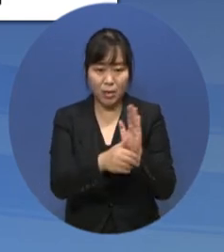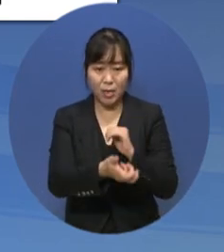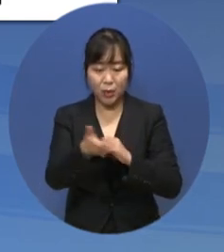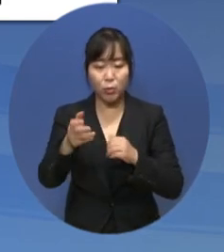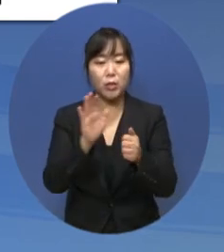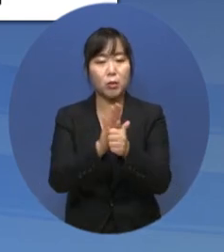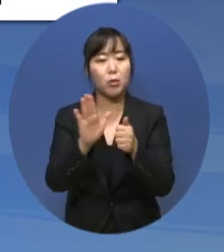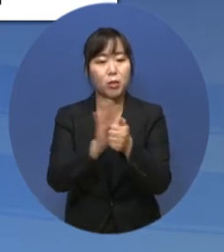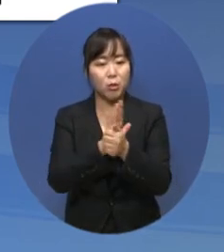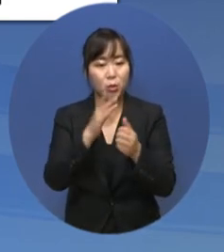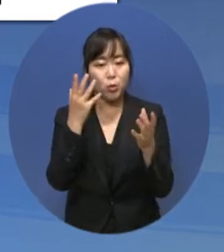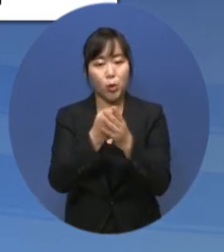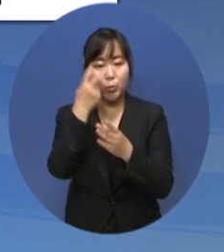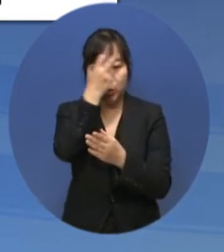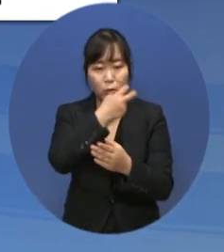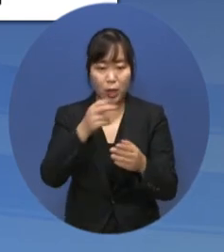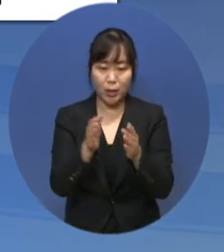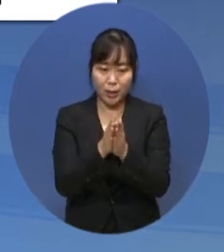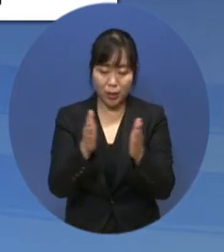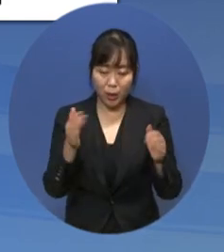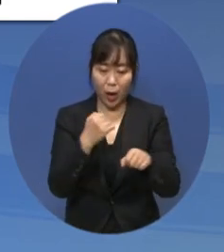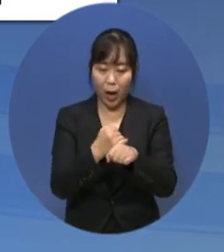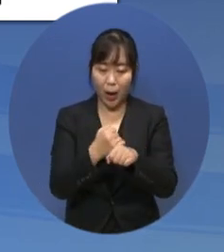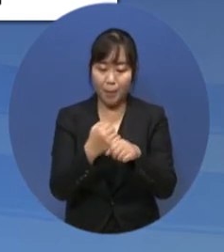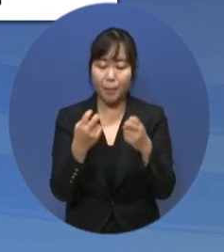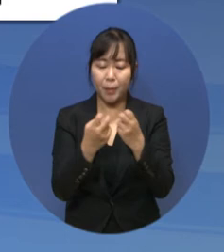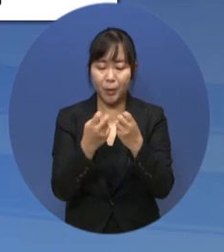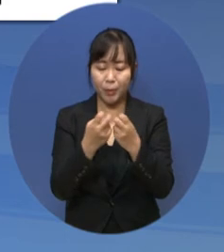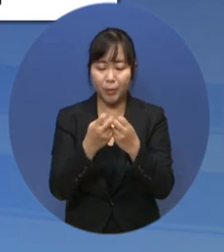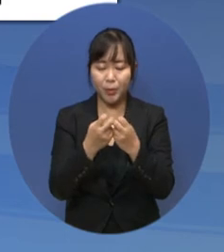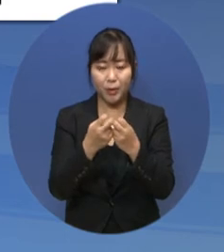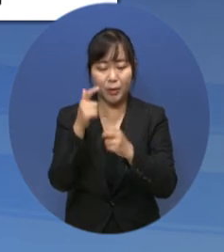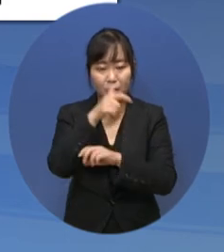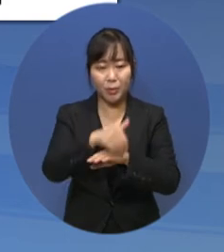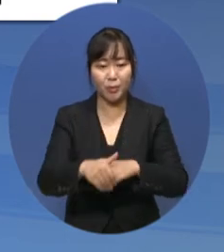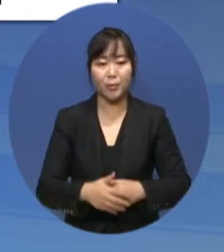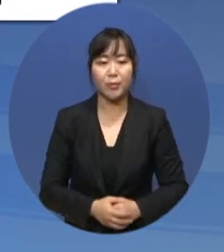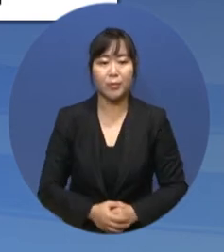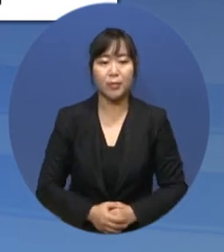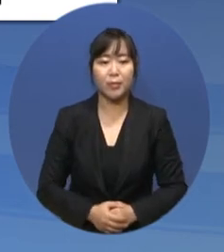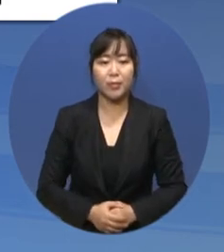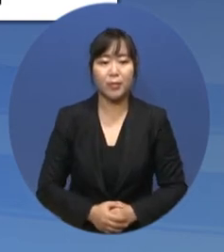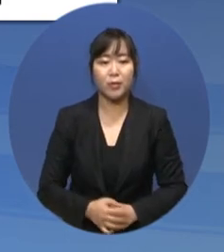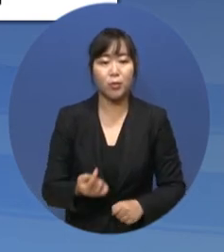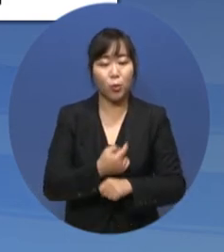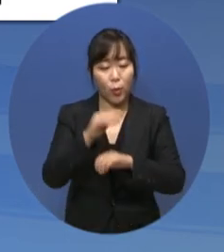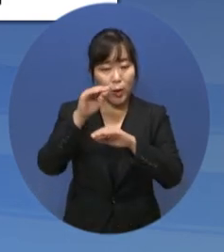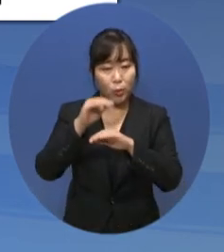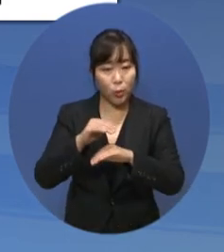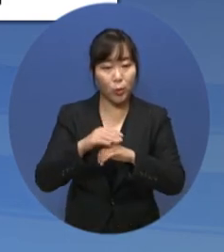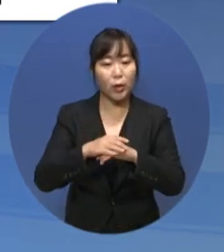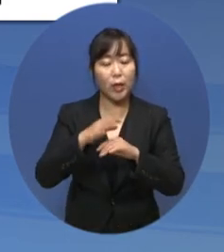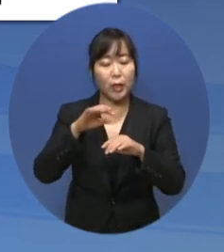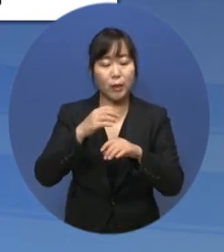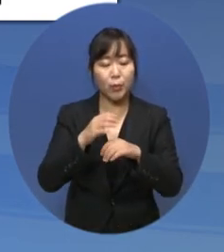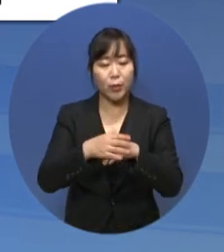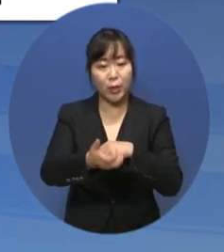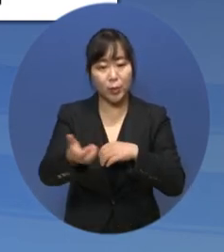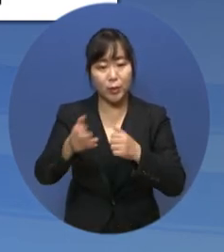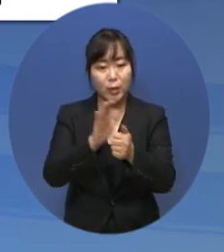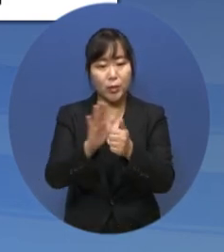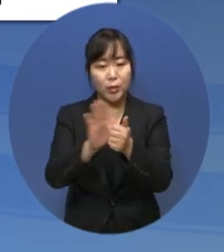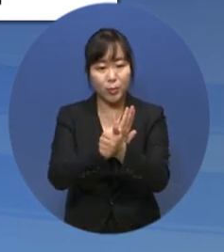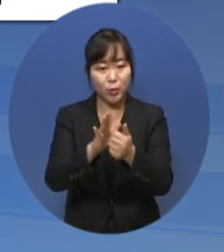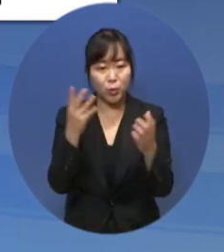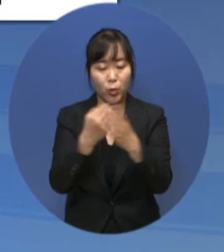이동지원 서비스 종합조사를 실시토록 할 방침입니다. 이 밖에도 이동지원 서비스 종합조사 결과